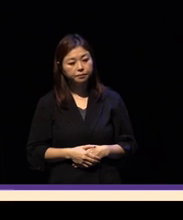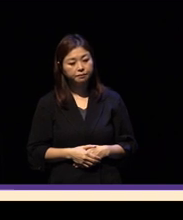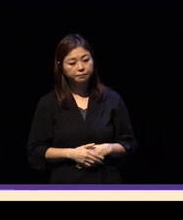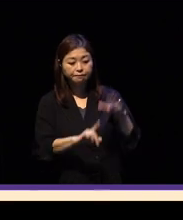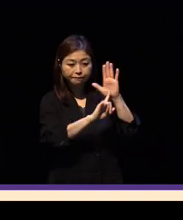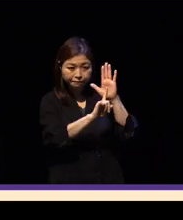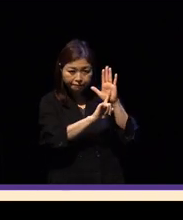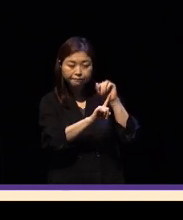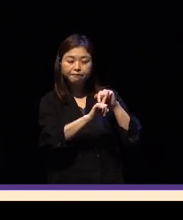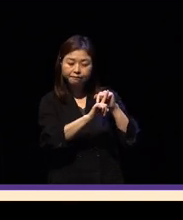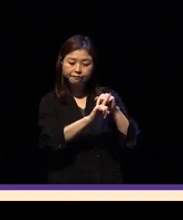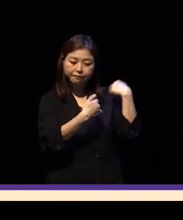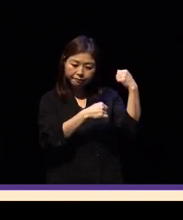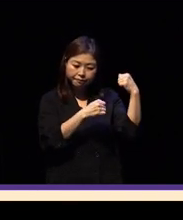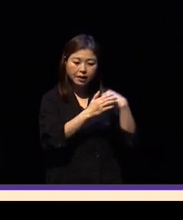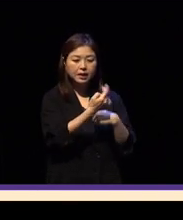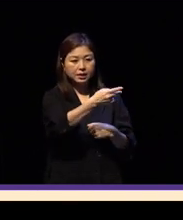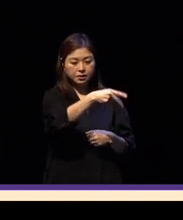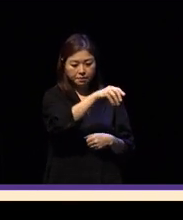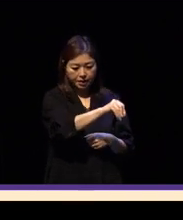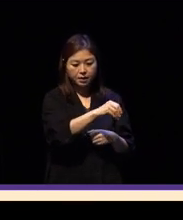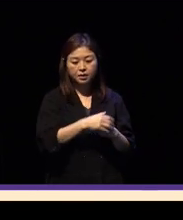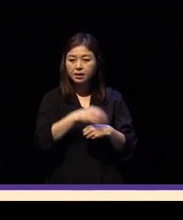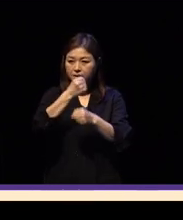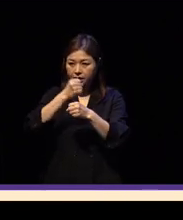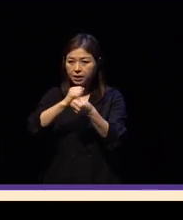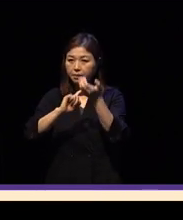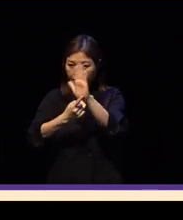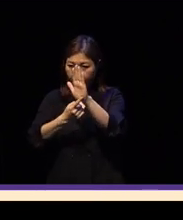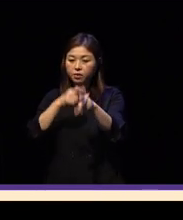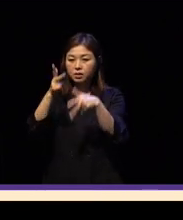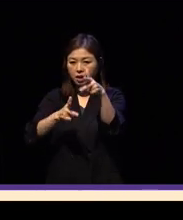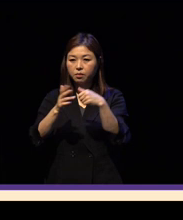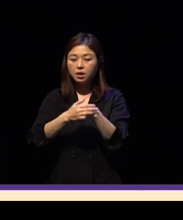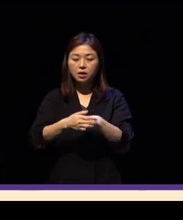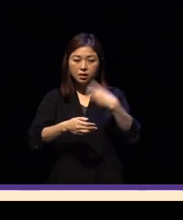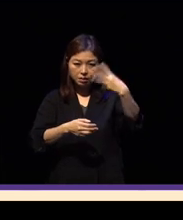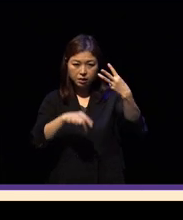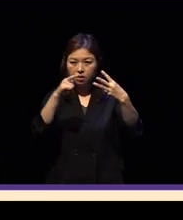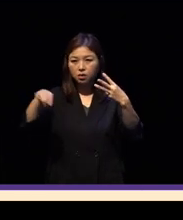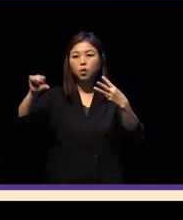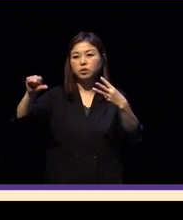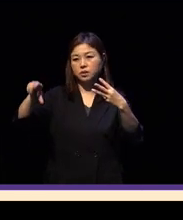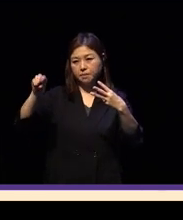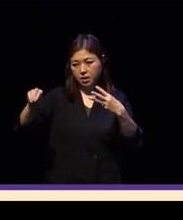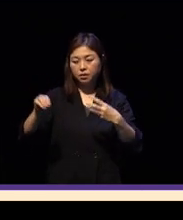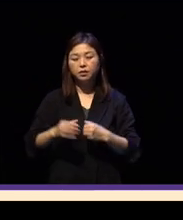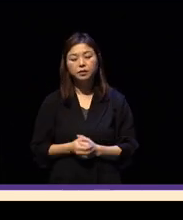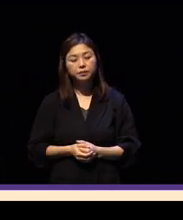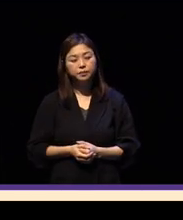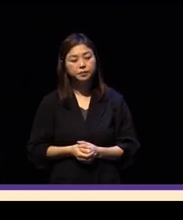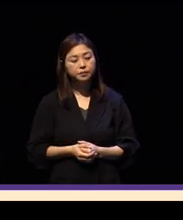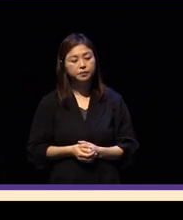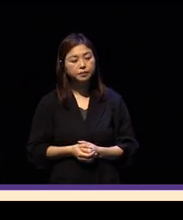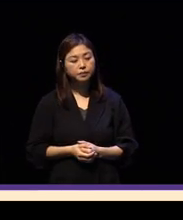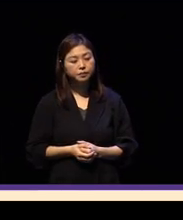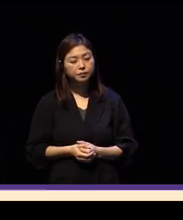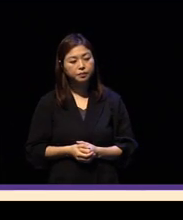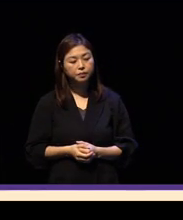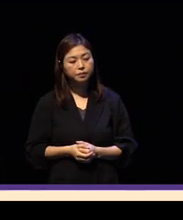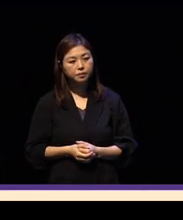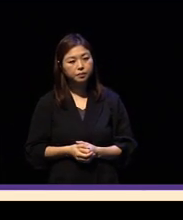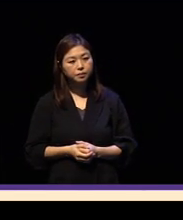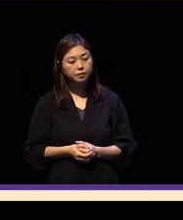쇼케이스 형태의 사업은 2천만원 그리고 제작발표 사업은 3천에서 최대 5천만원까지 지원할 예정입니다